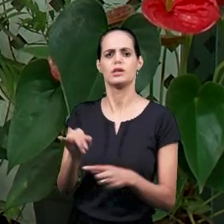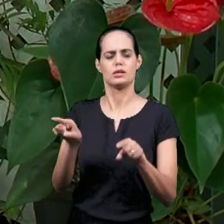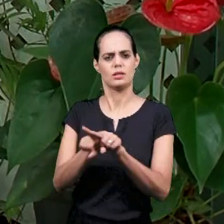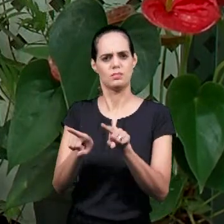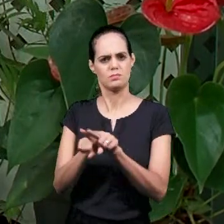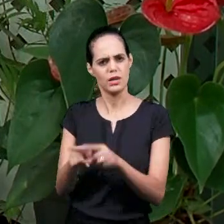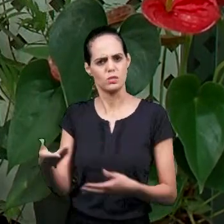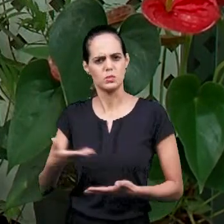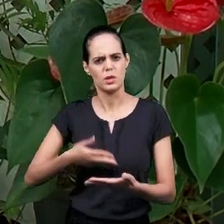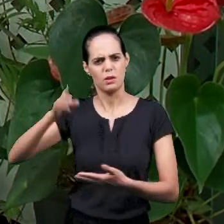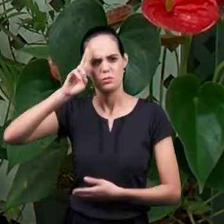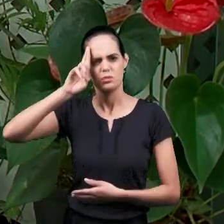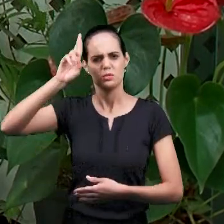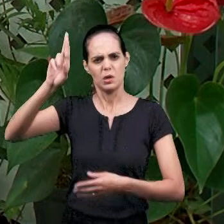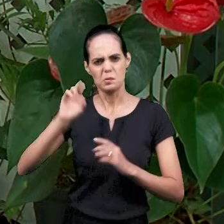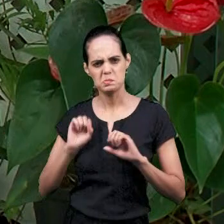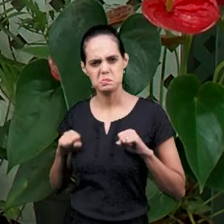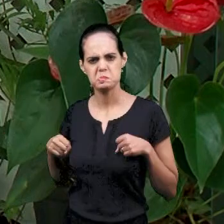ici,